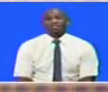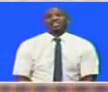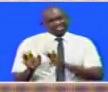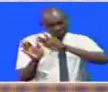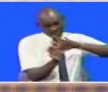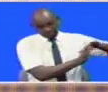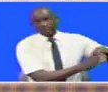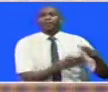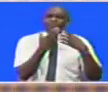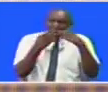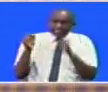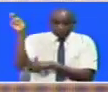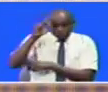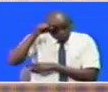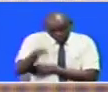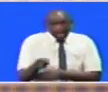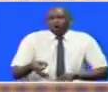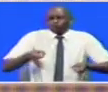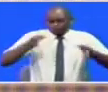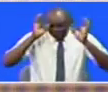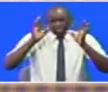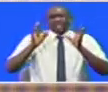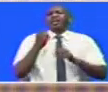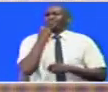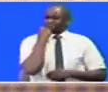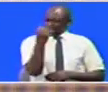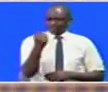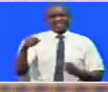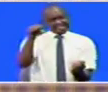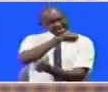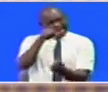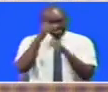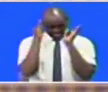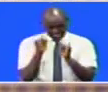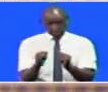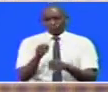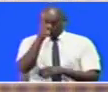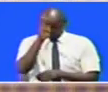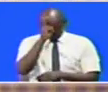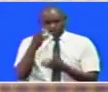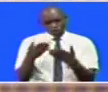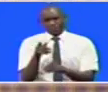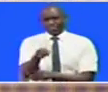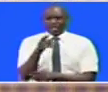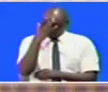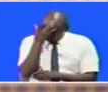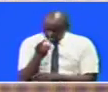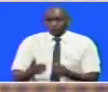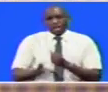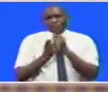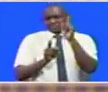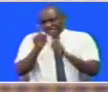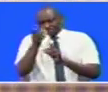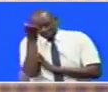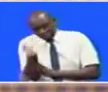Achana na hayo, Rais Uhuru Kenyatta hii leo amezindua magari mengine 500 ya polisi chini ya mpango wa serikali kukodisha magari kwa ajili ya huduma ya taifa